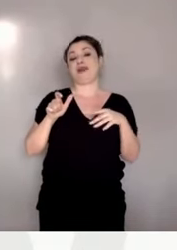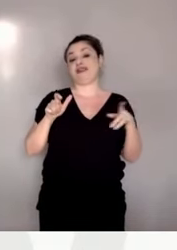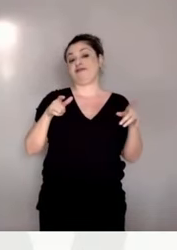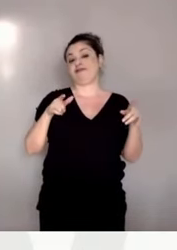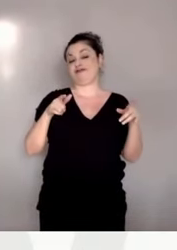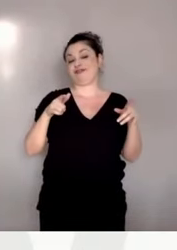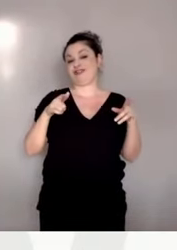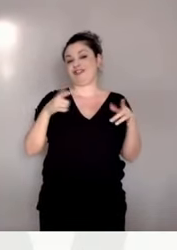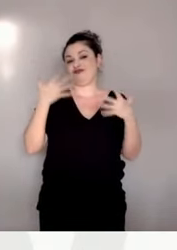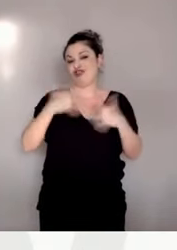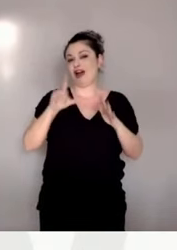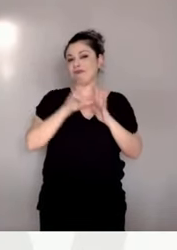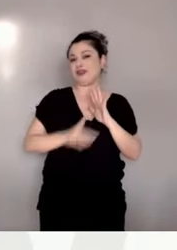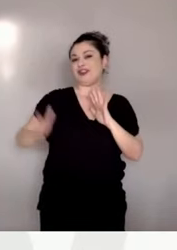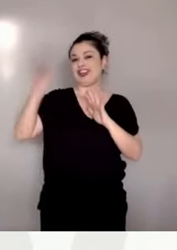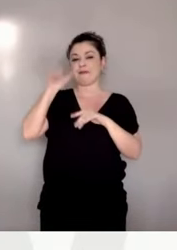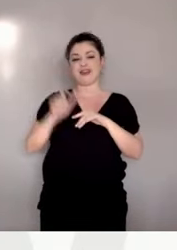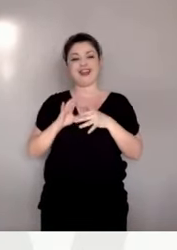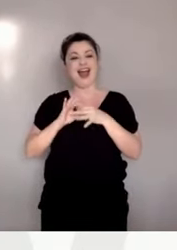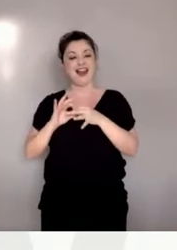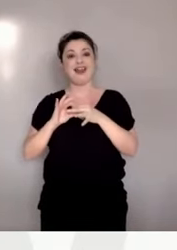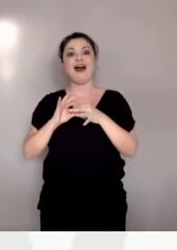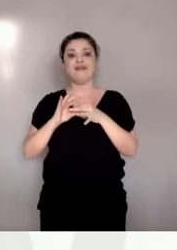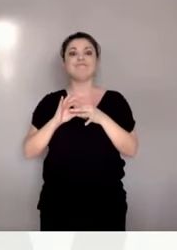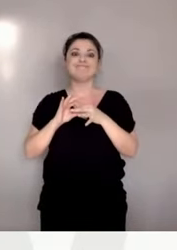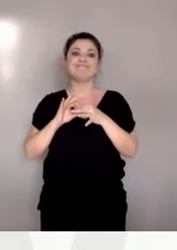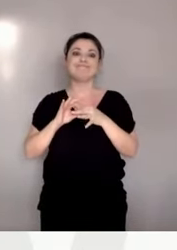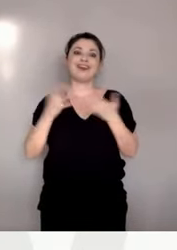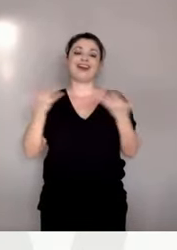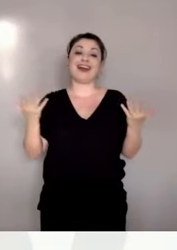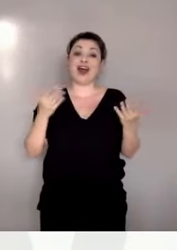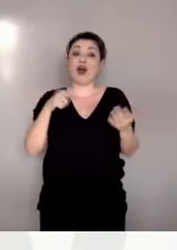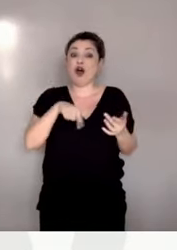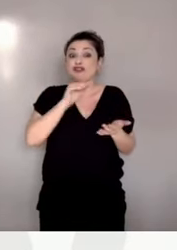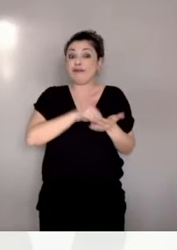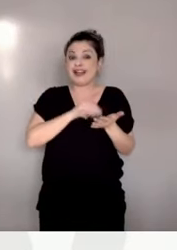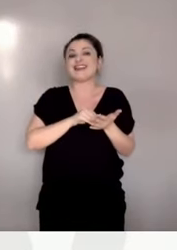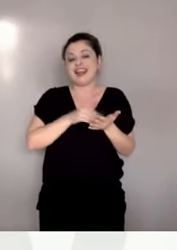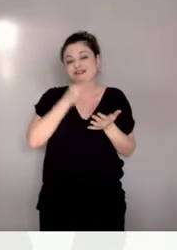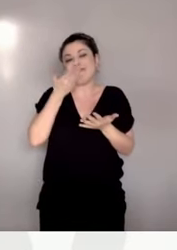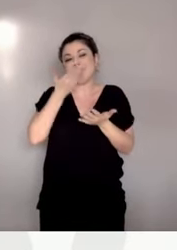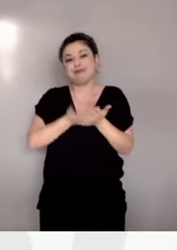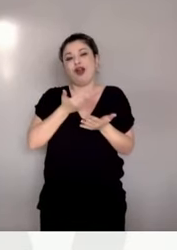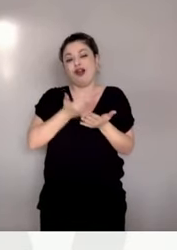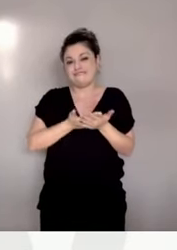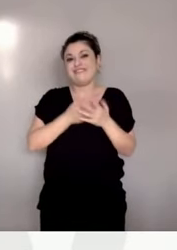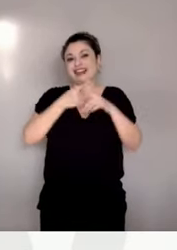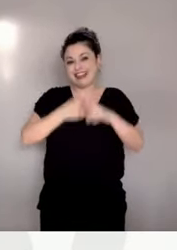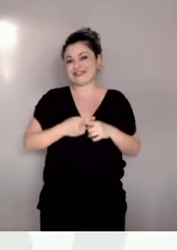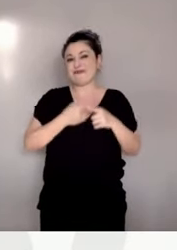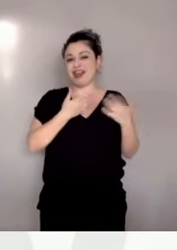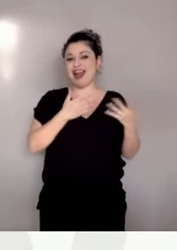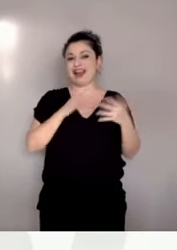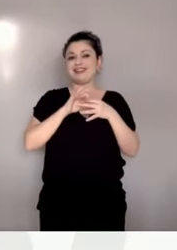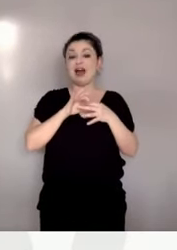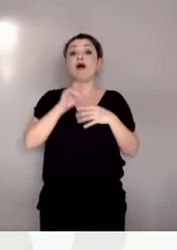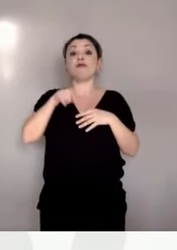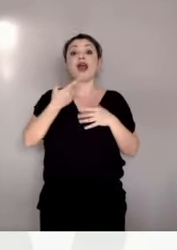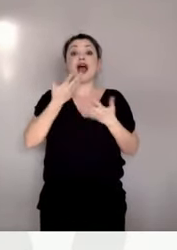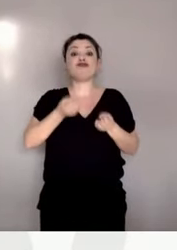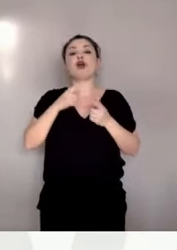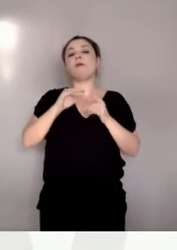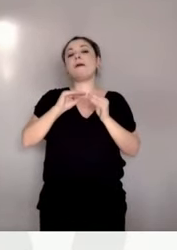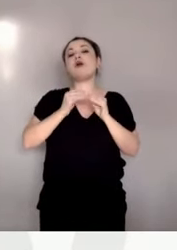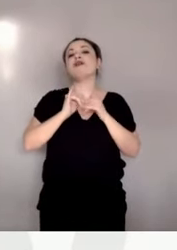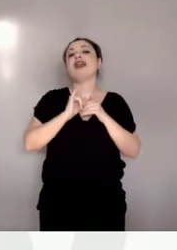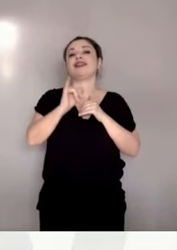tempo, sono ancora una volta testimoniate da questa sua presenza, anche in questa modalità che ci